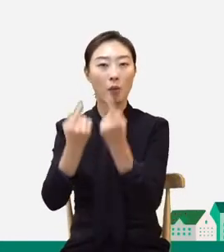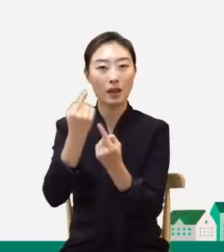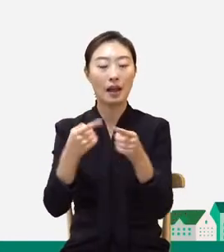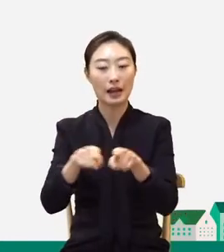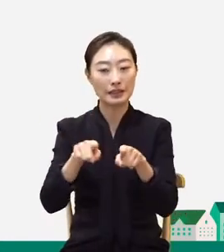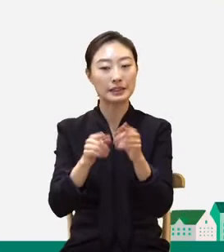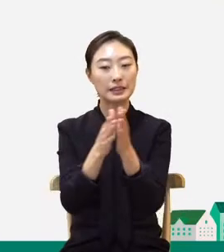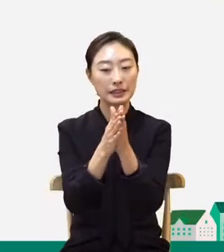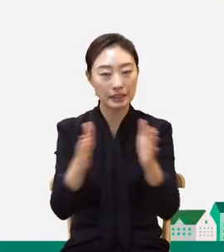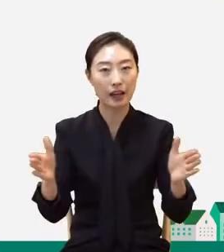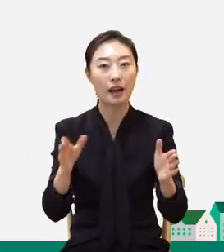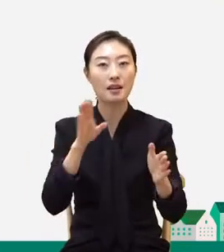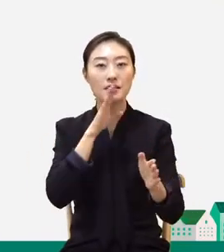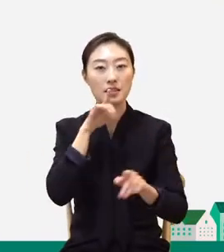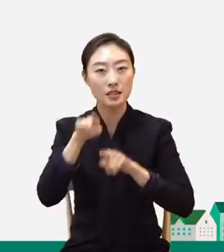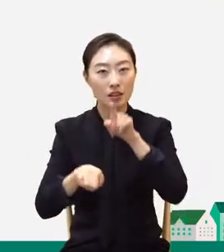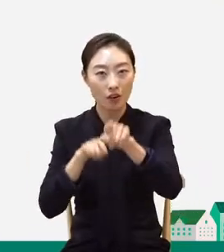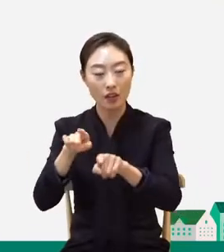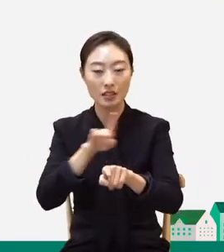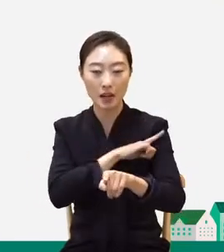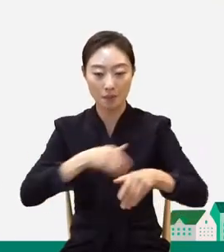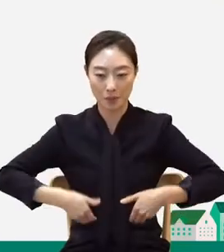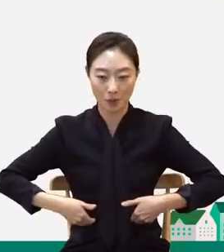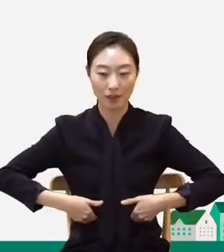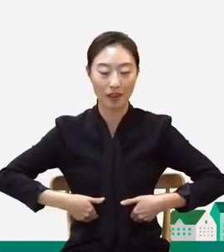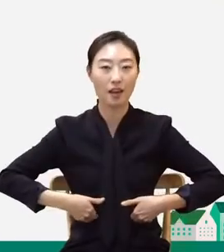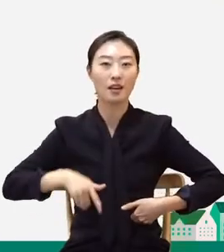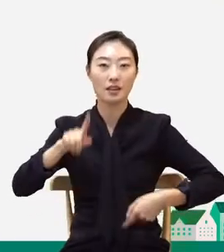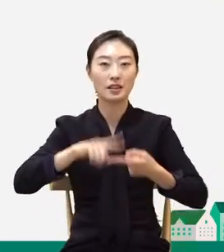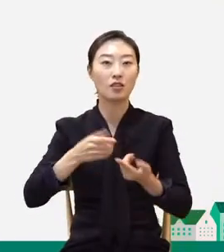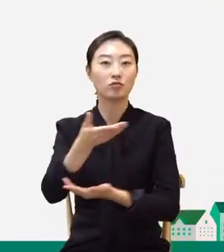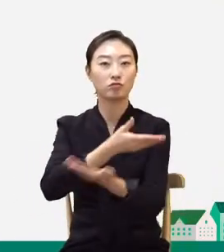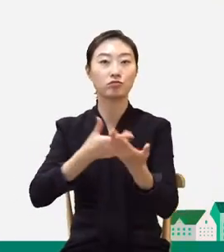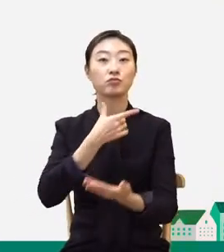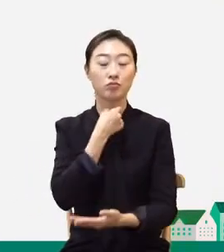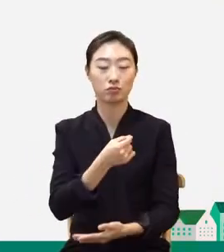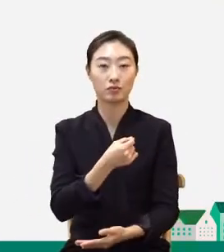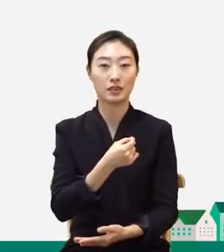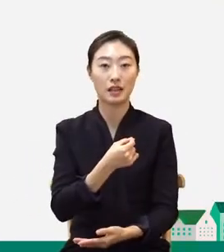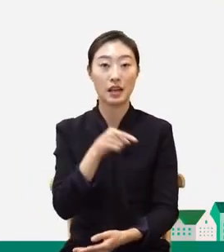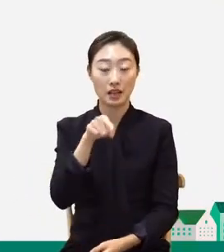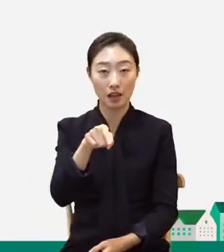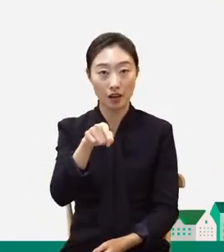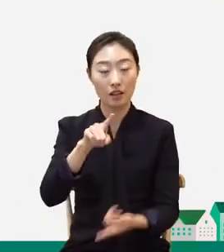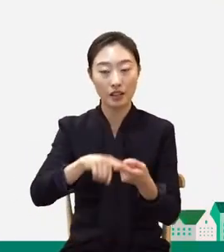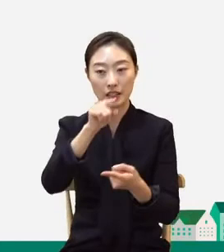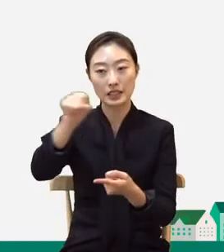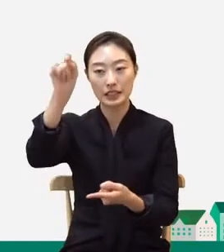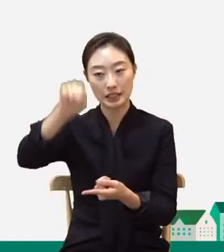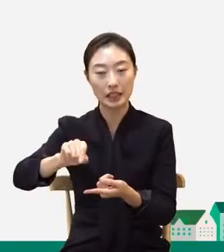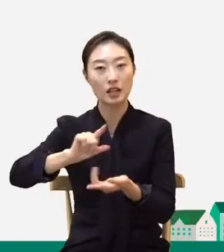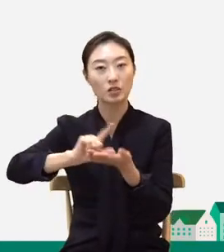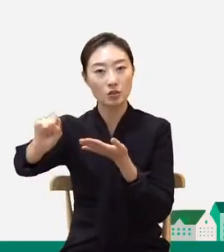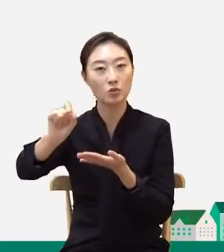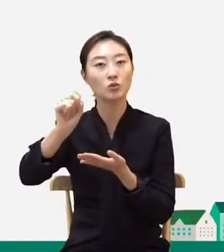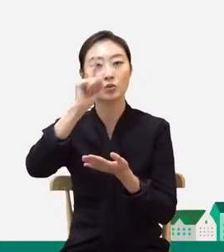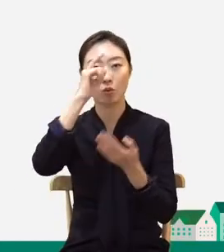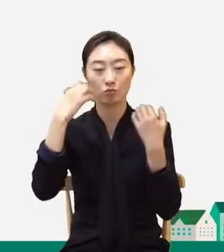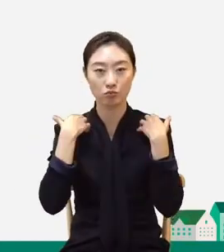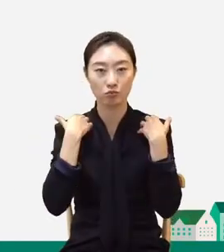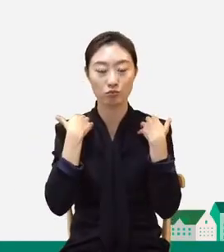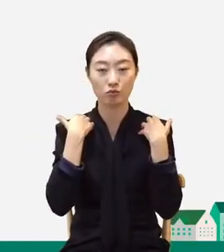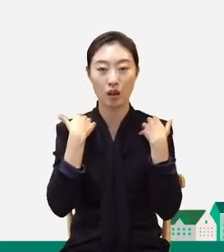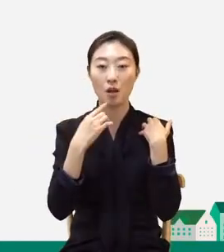시작하는 것이 필요하다라고 생각이 됩니다. 그리고 그것은 지자체나 이런 공적 영역뿐만 아니라